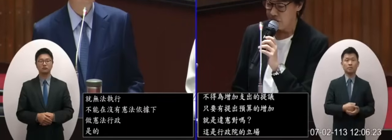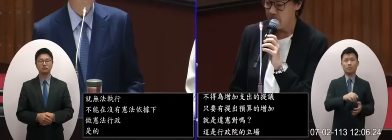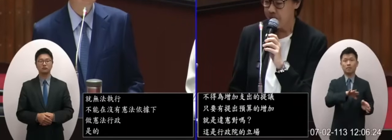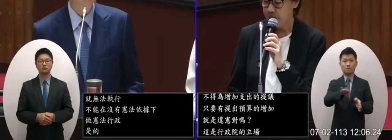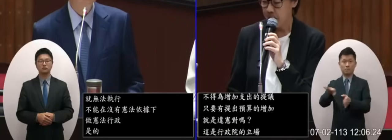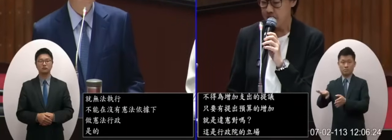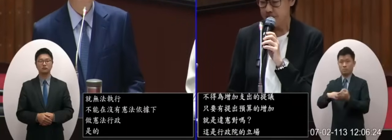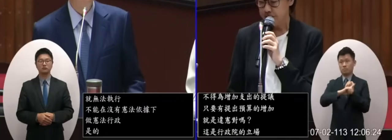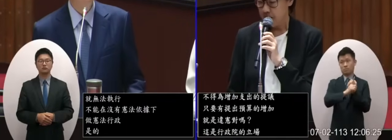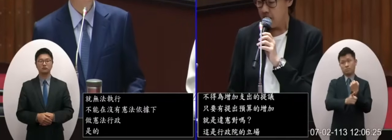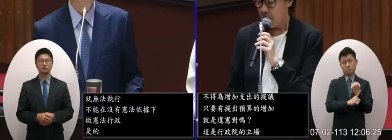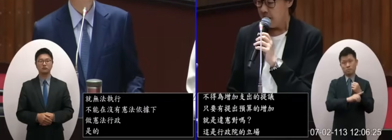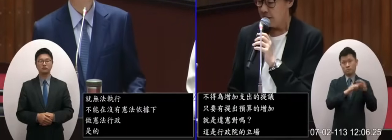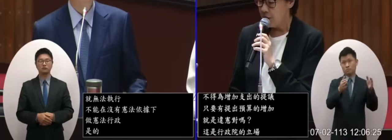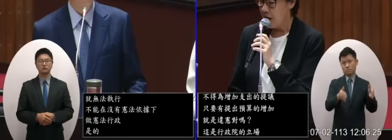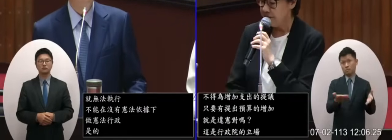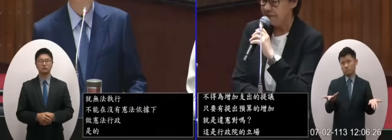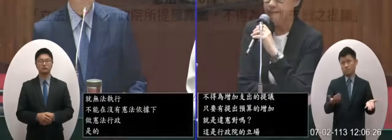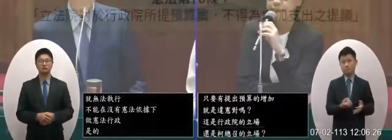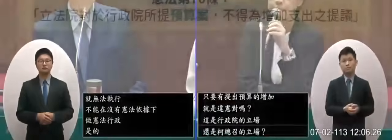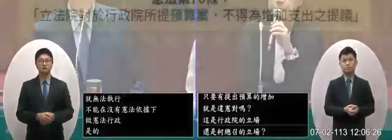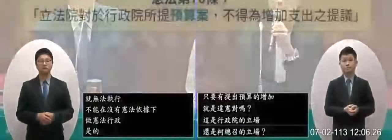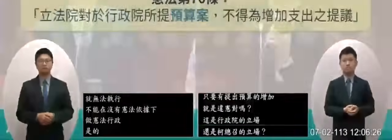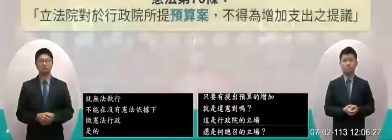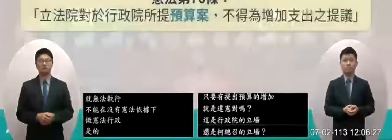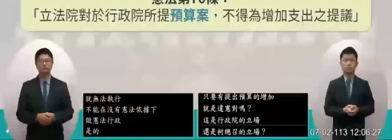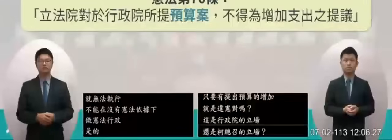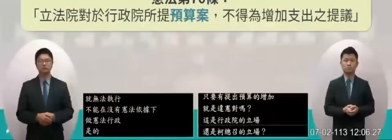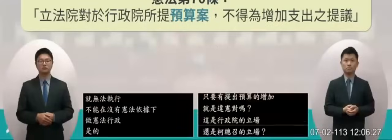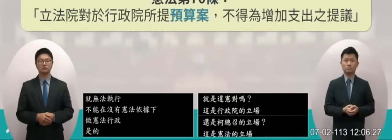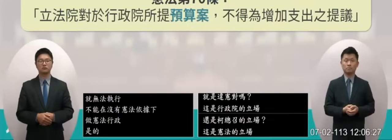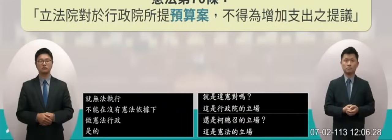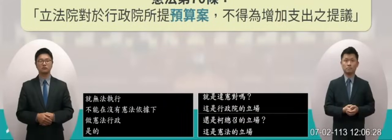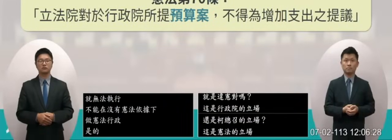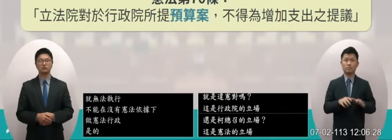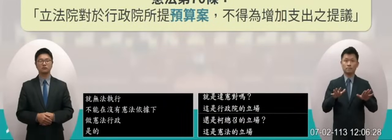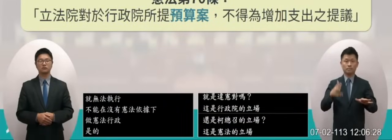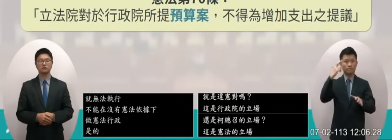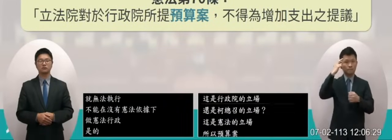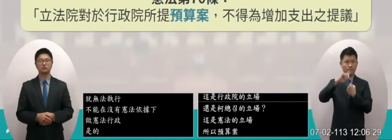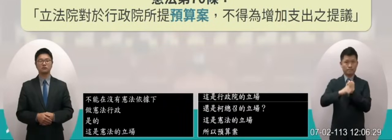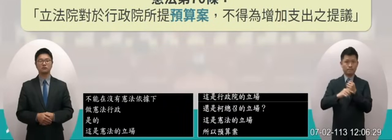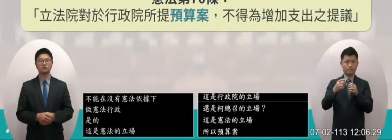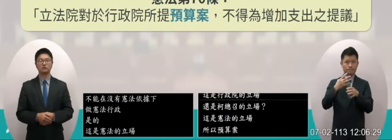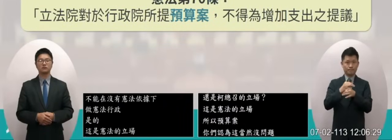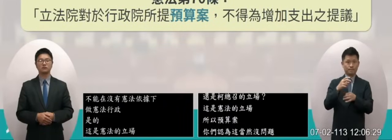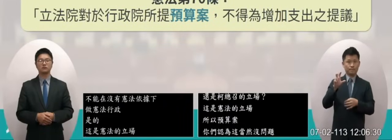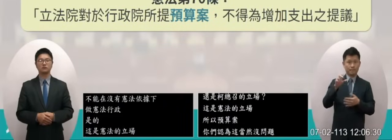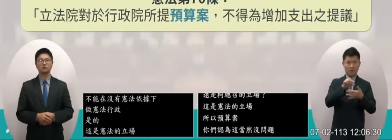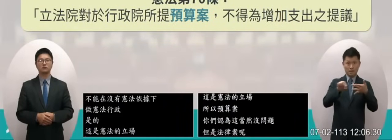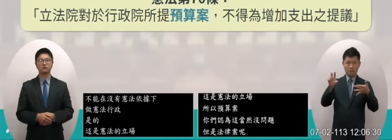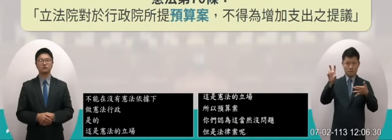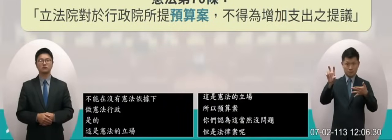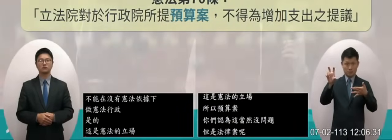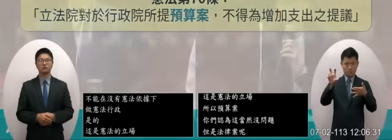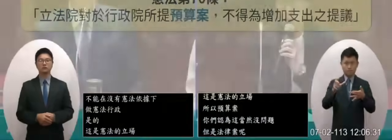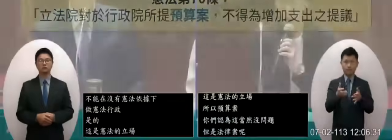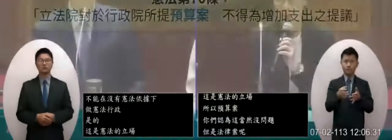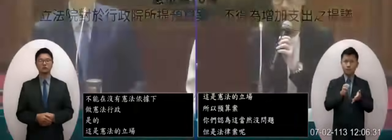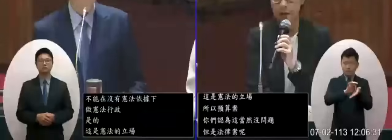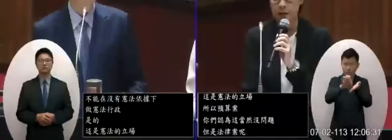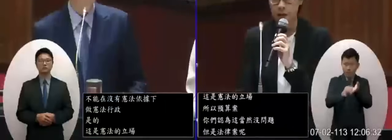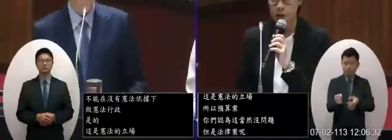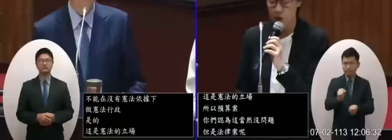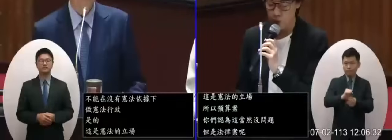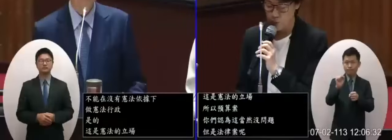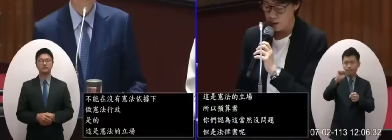呢？法律案我们现在宪法七十条是预算案不得为增加支出的提议，大法官